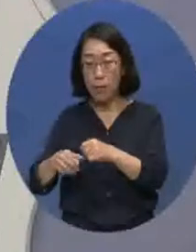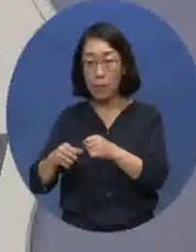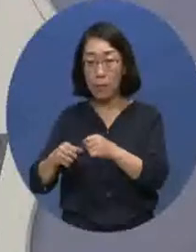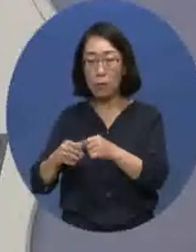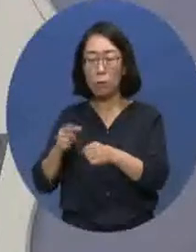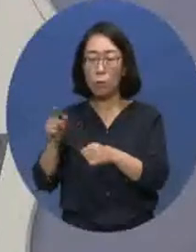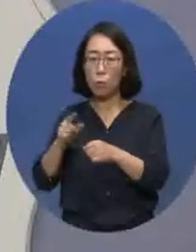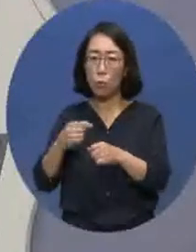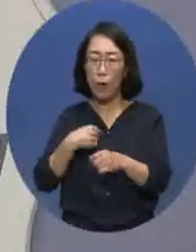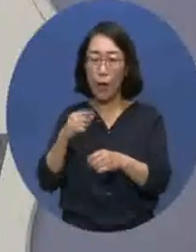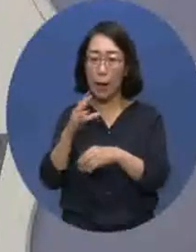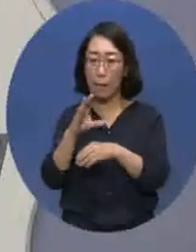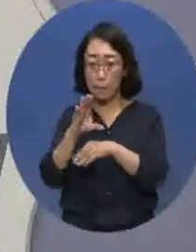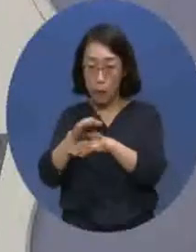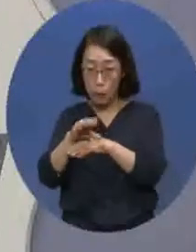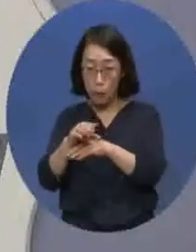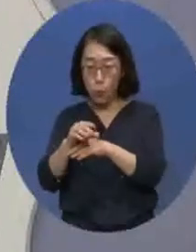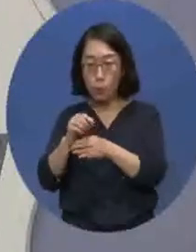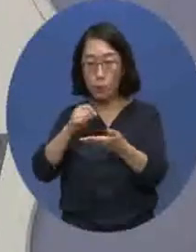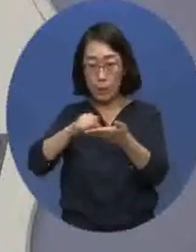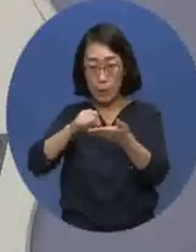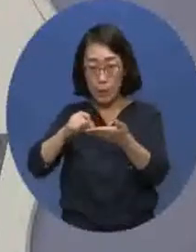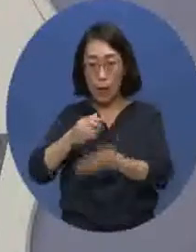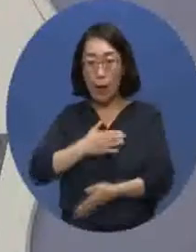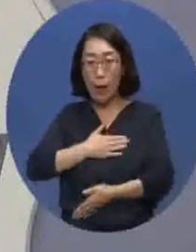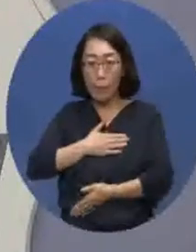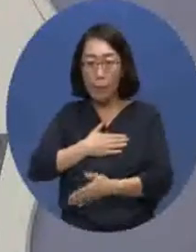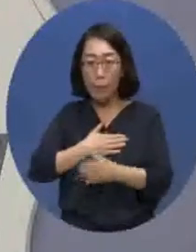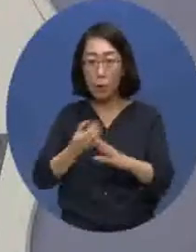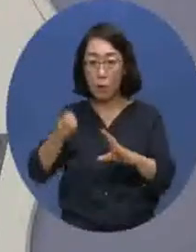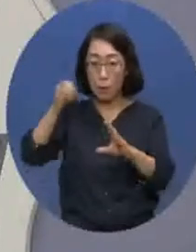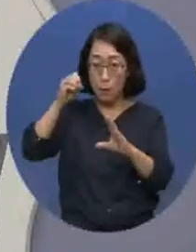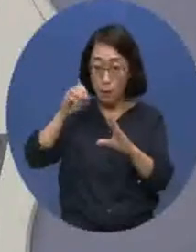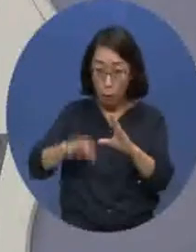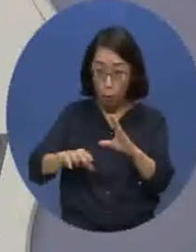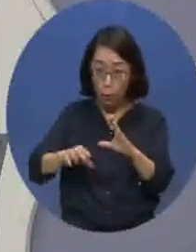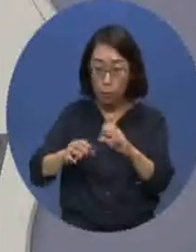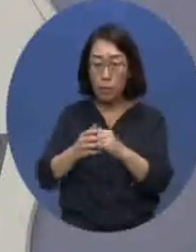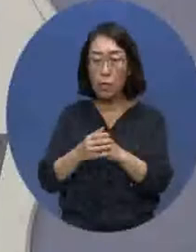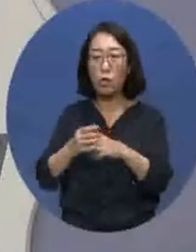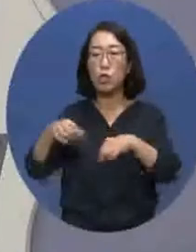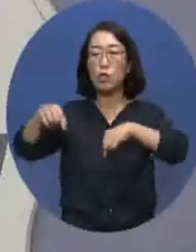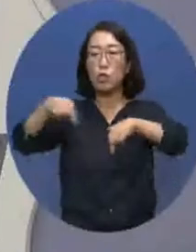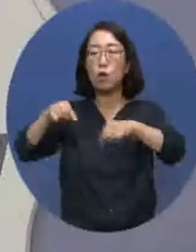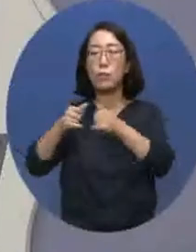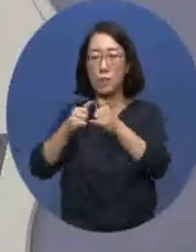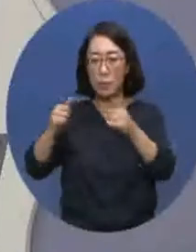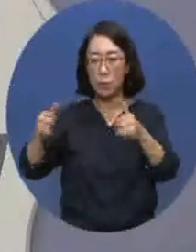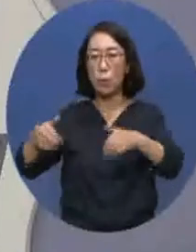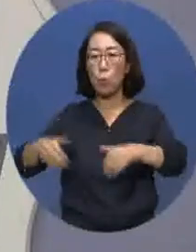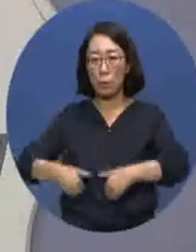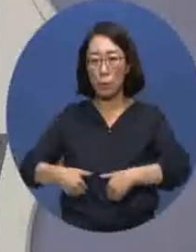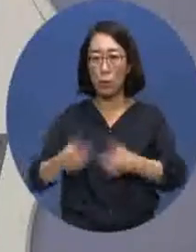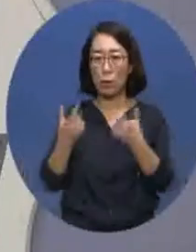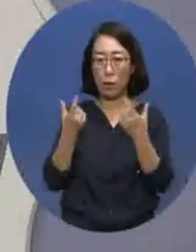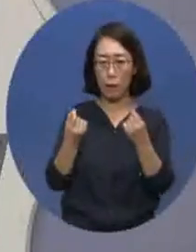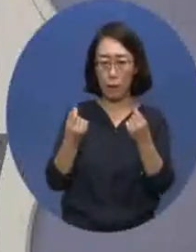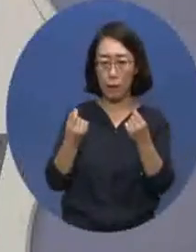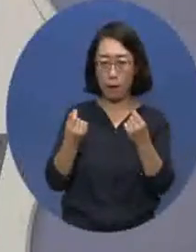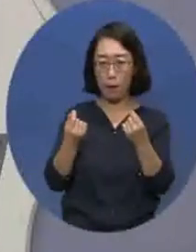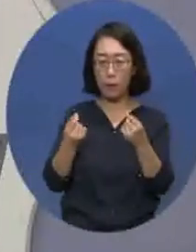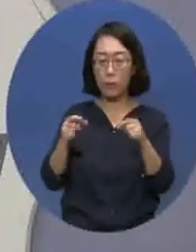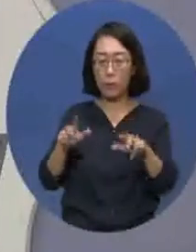방송작가 출신의 감성을 가지고 있는 정치인도 분명히 필요하겠다 이런 생각을 이제 지금은 하고